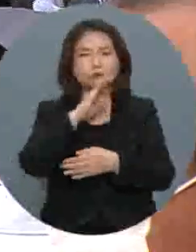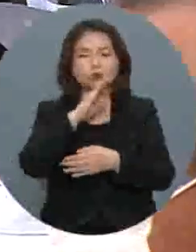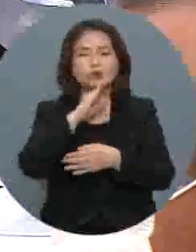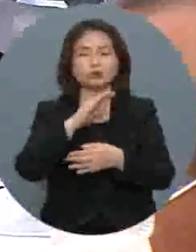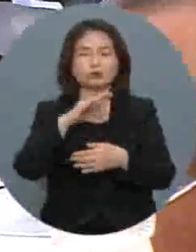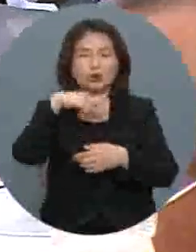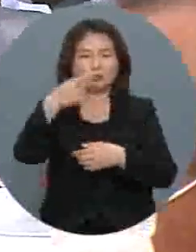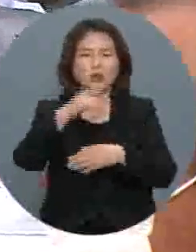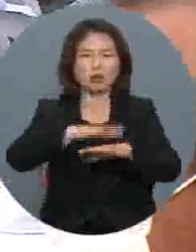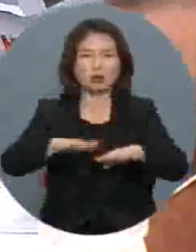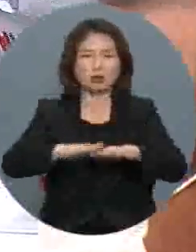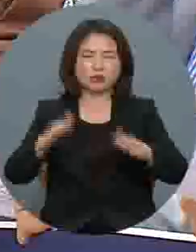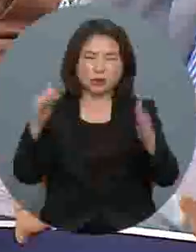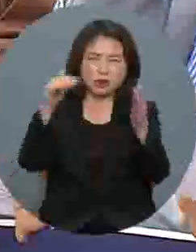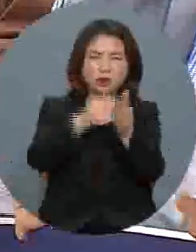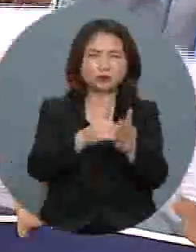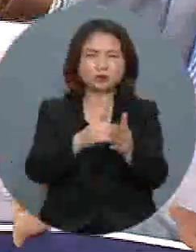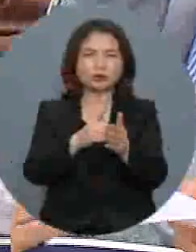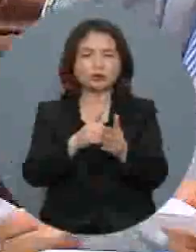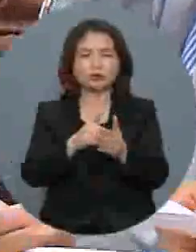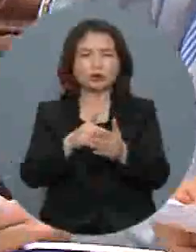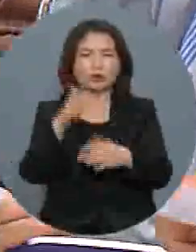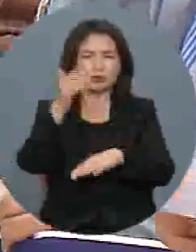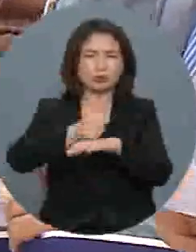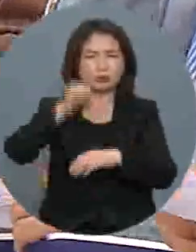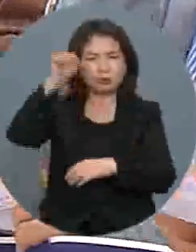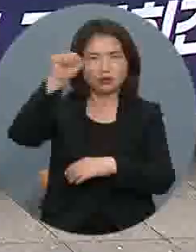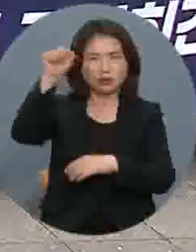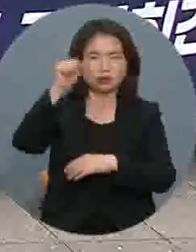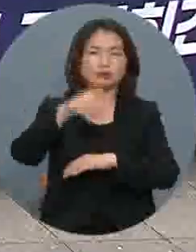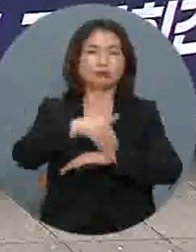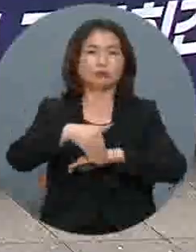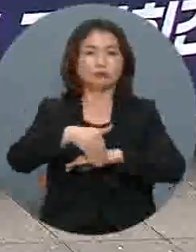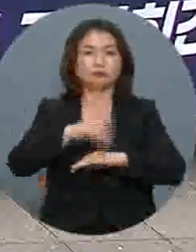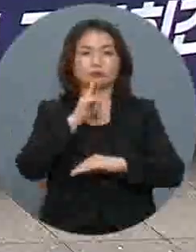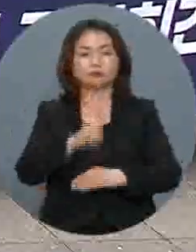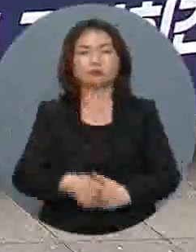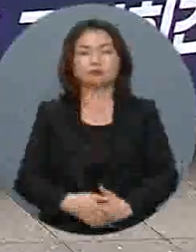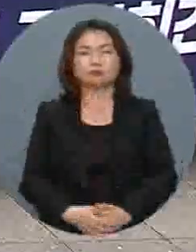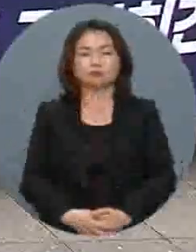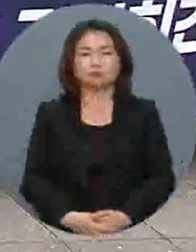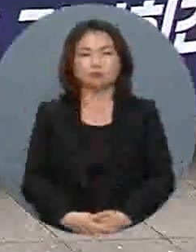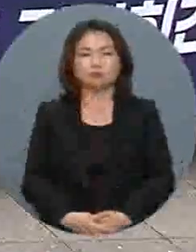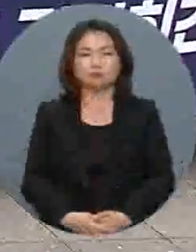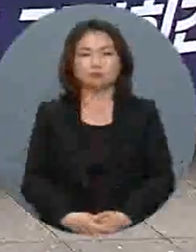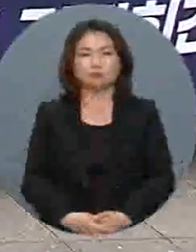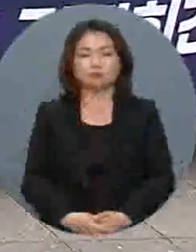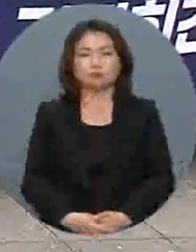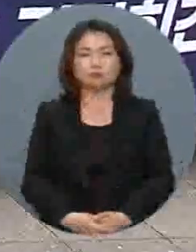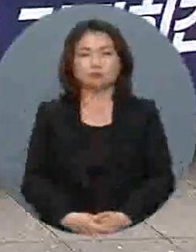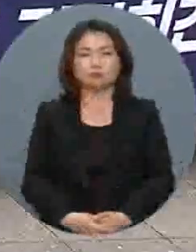있는 후속 조치를 할 때까지 끝까지 싸우겠다고 밝혔습니다. MBC 뉴스 신병철입니다.